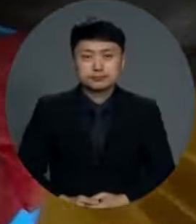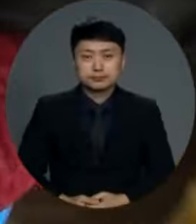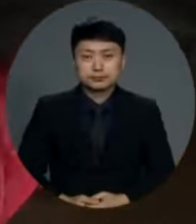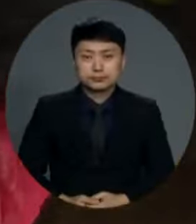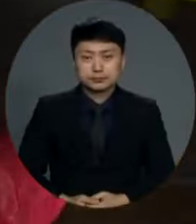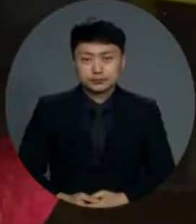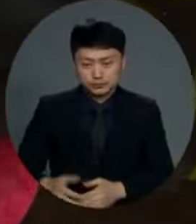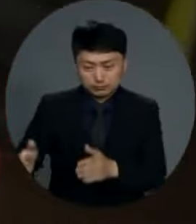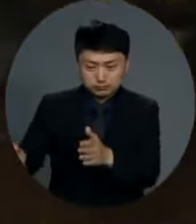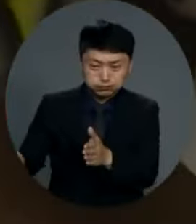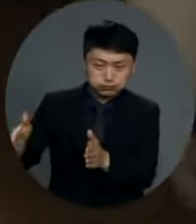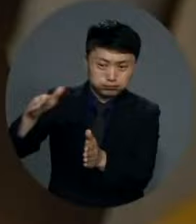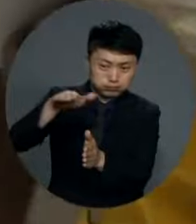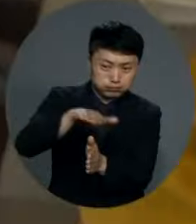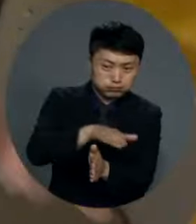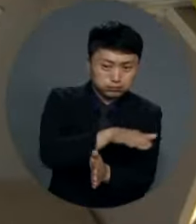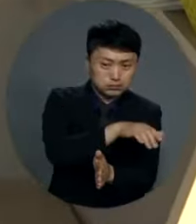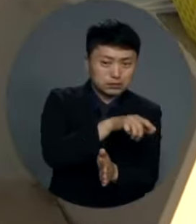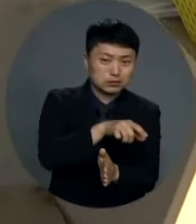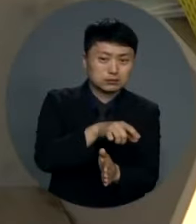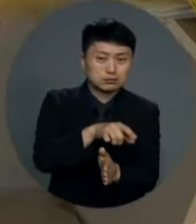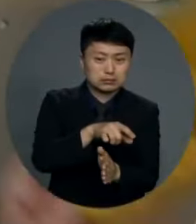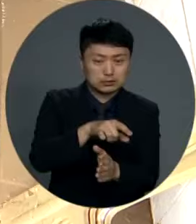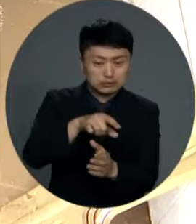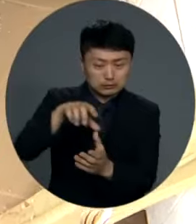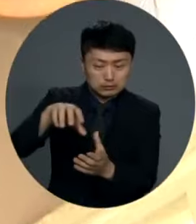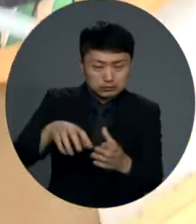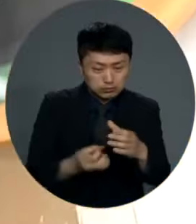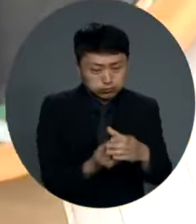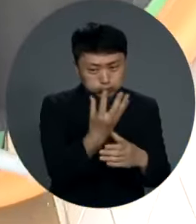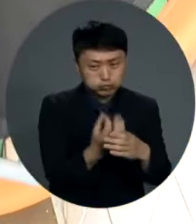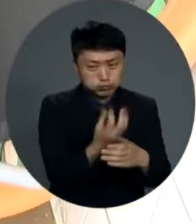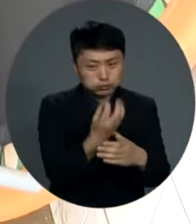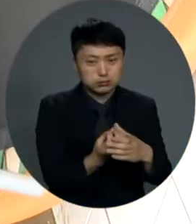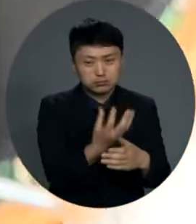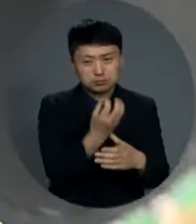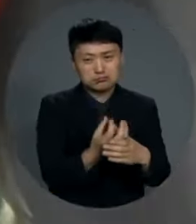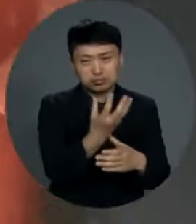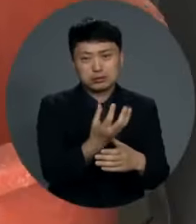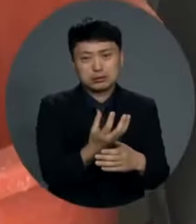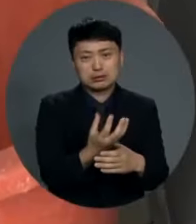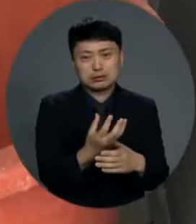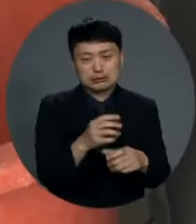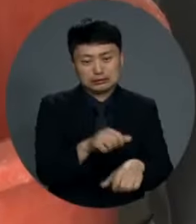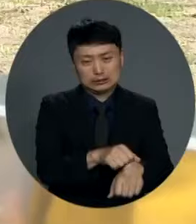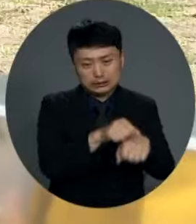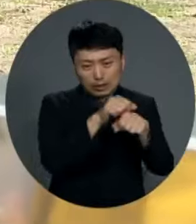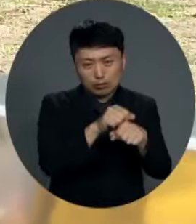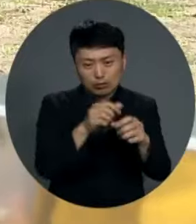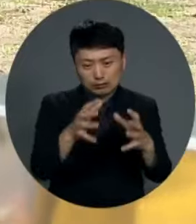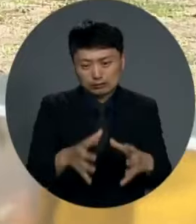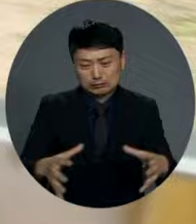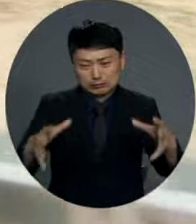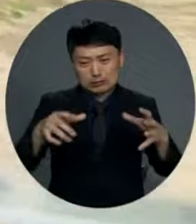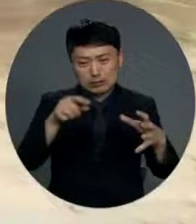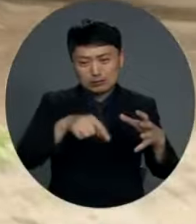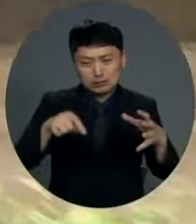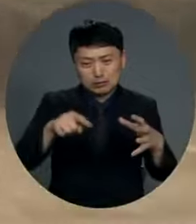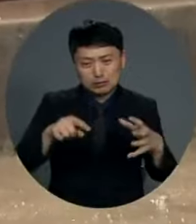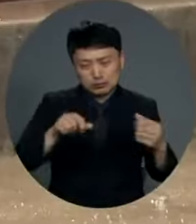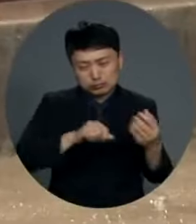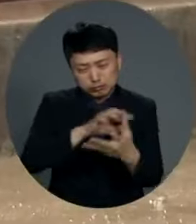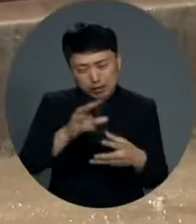하천물이 불어나면서 갑자기 하수가 역류해 집을 덮치는 바람에 창고며 장독대가 엉망이